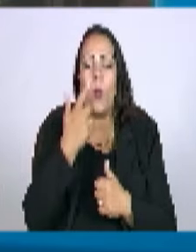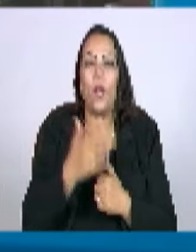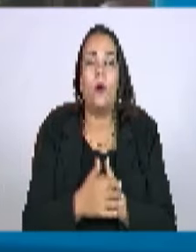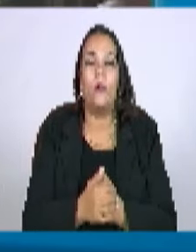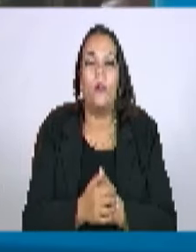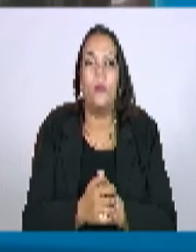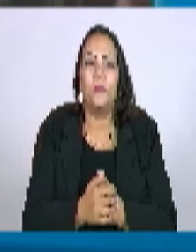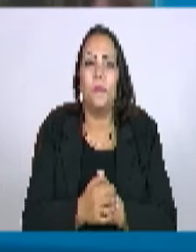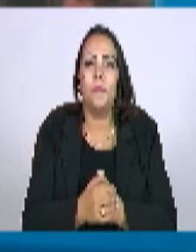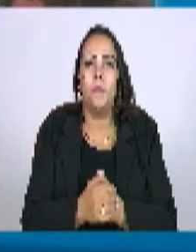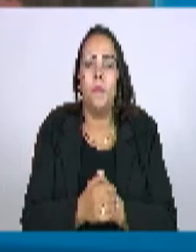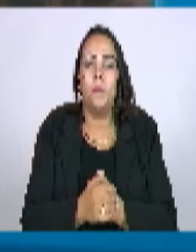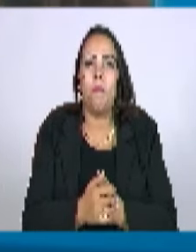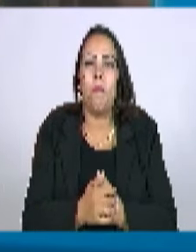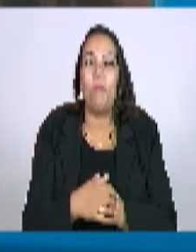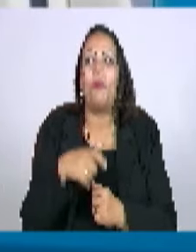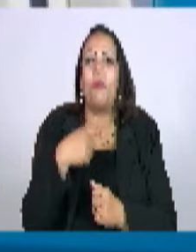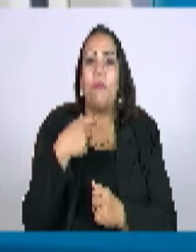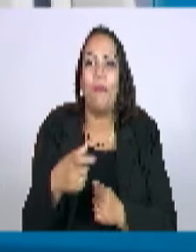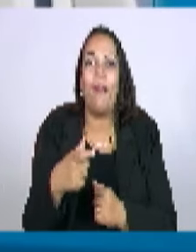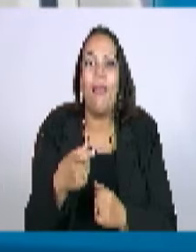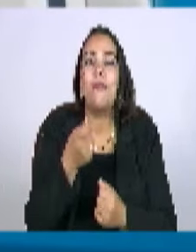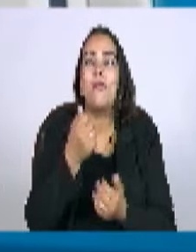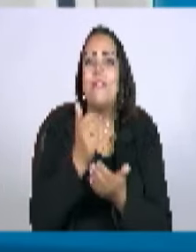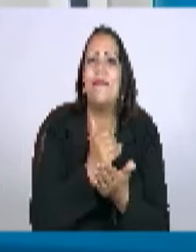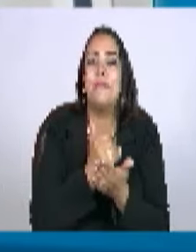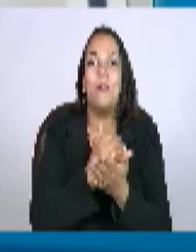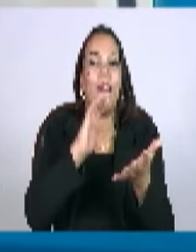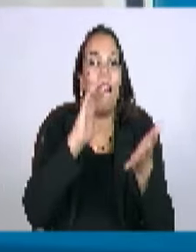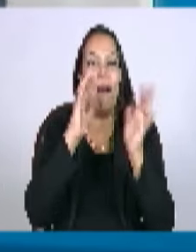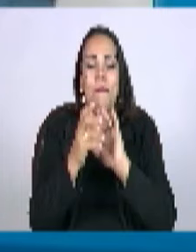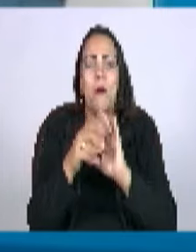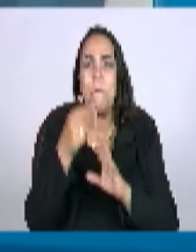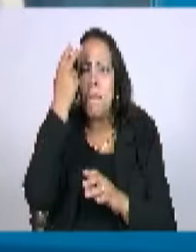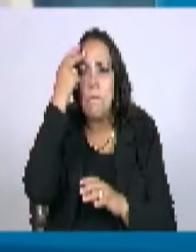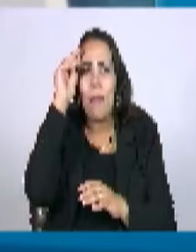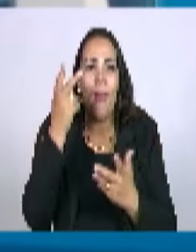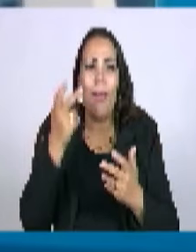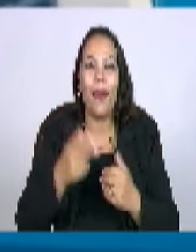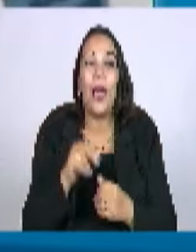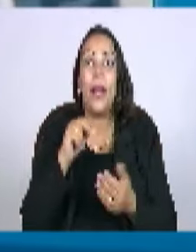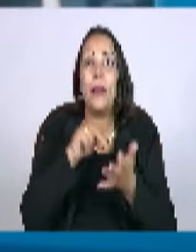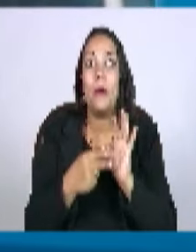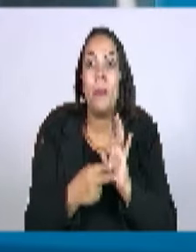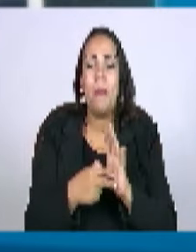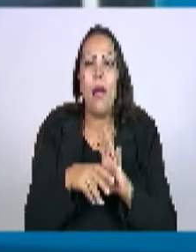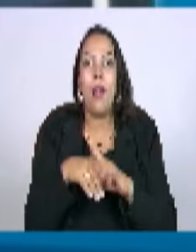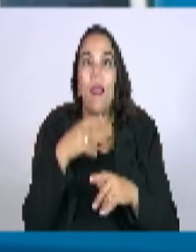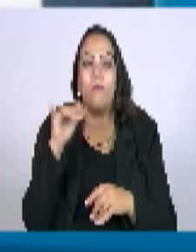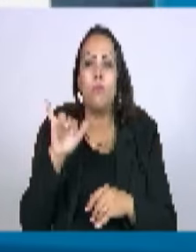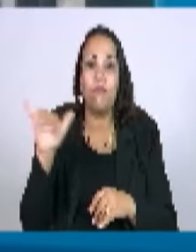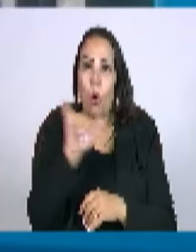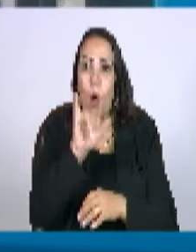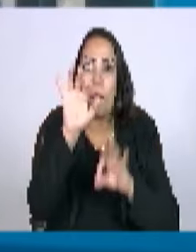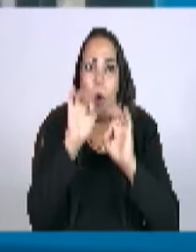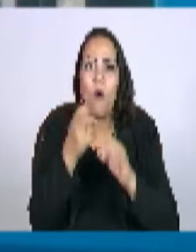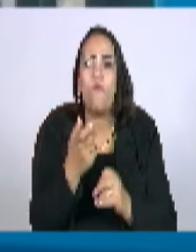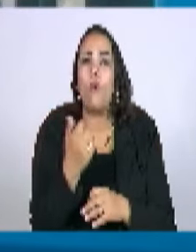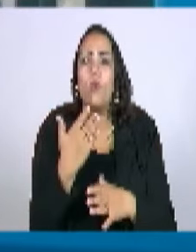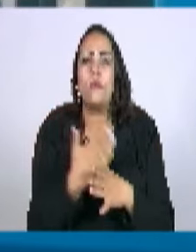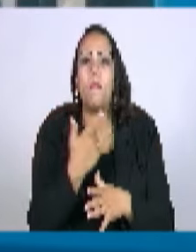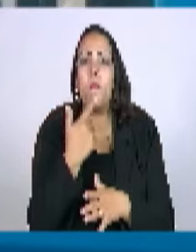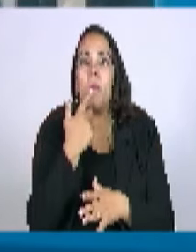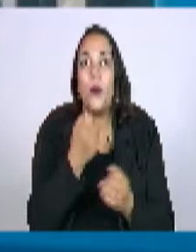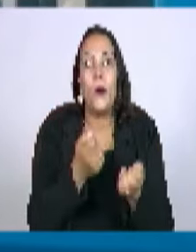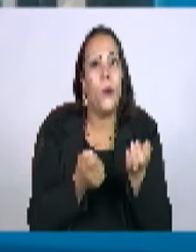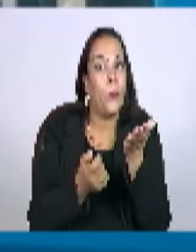ا اليات الاستثمارات العامه بمعنى ان يتم حاله من حالات التجديد المالي كده يعني الانفاق